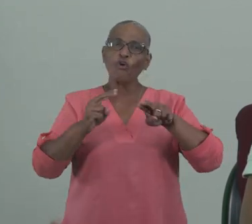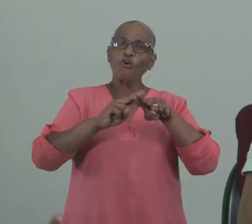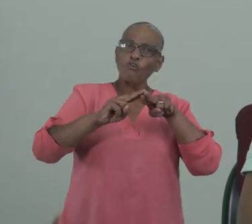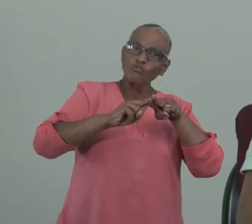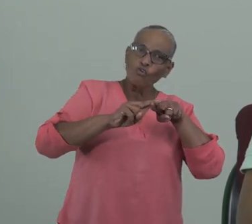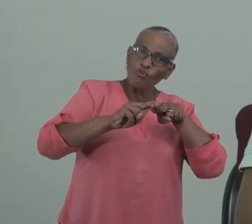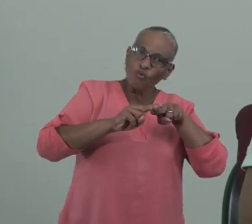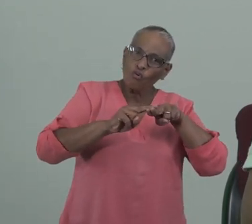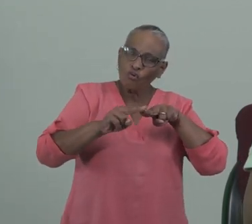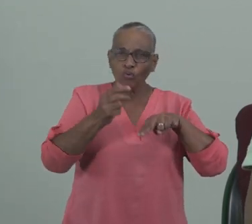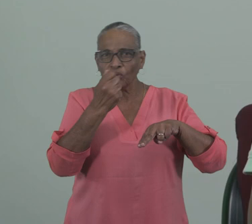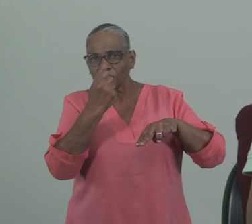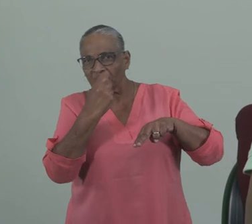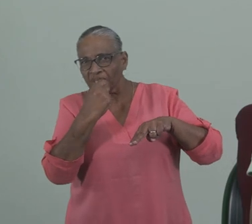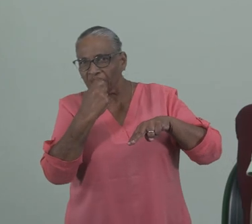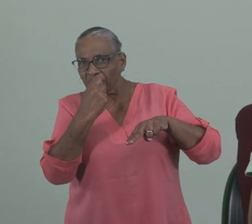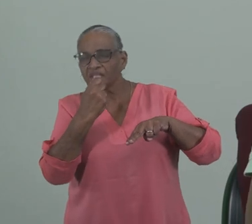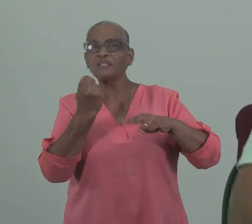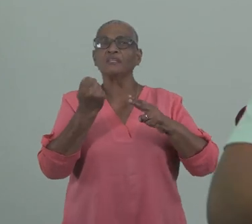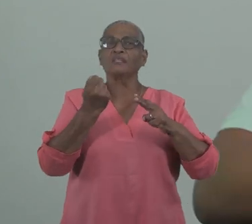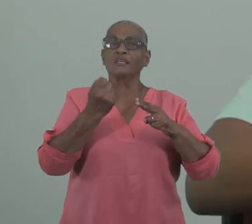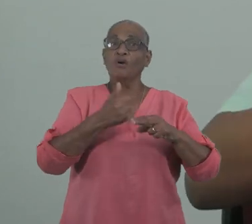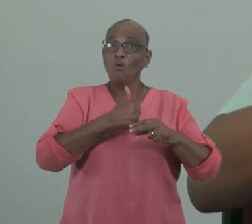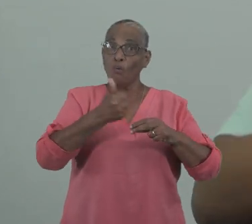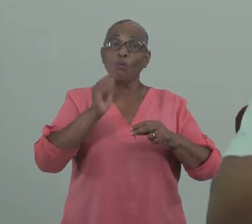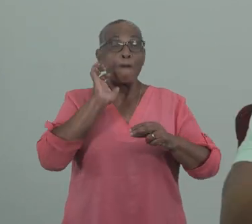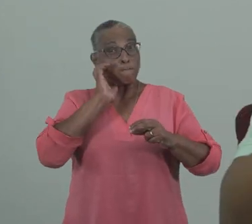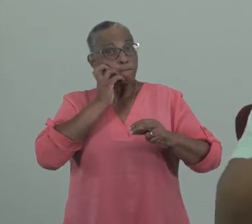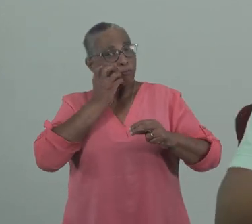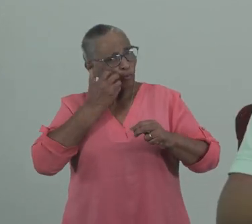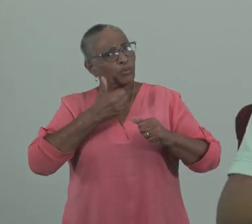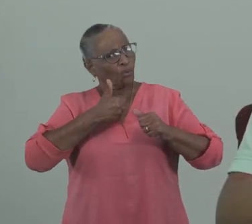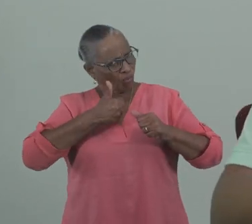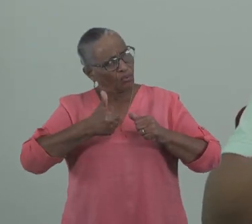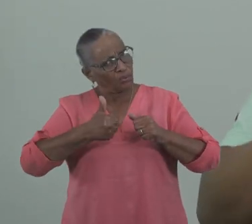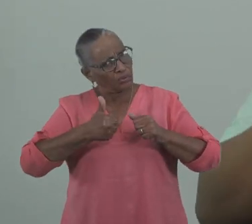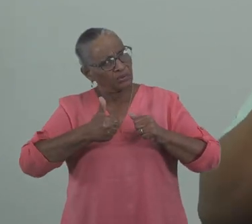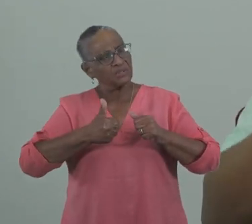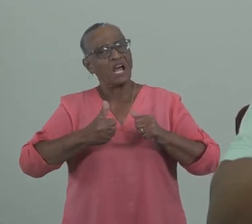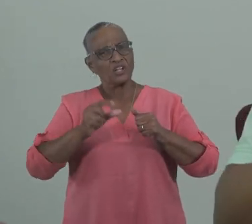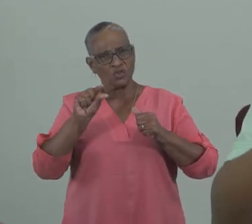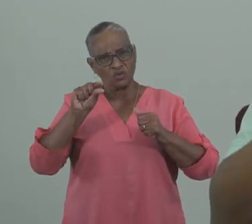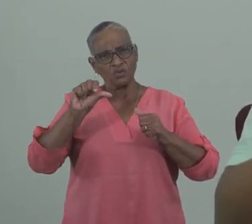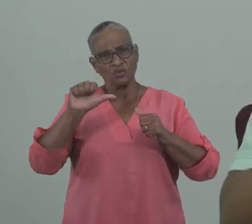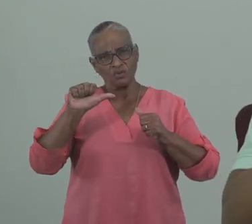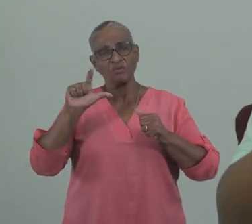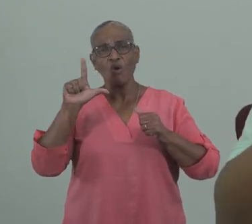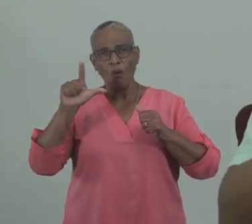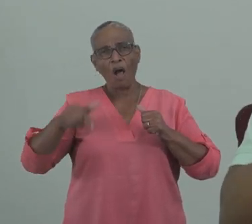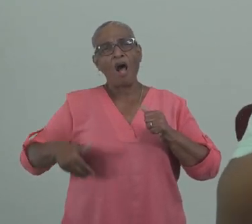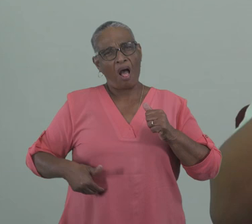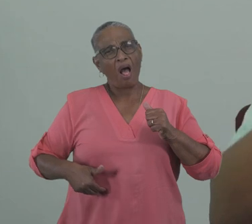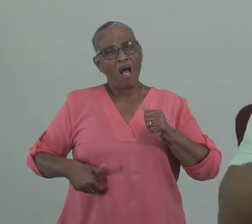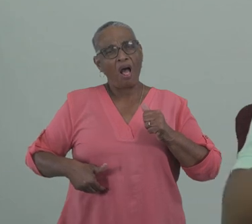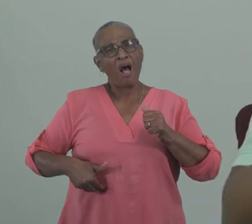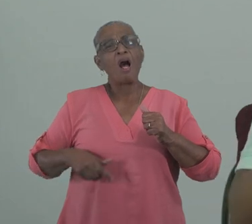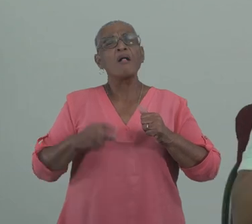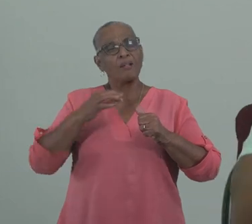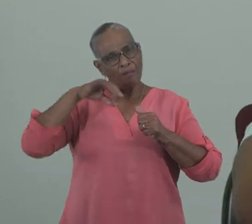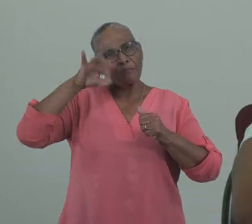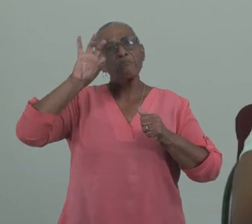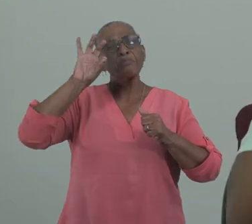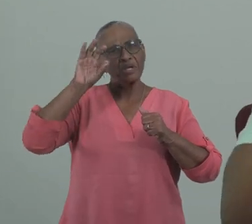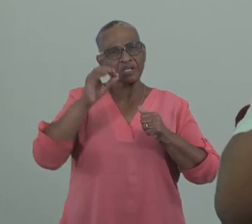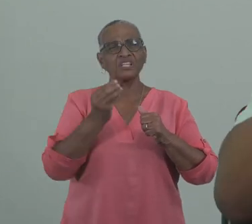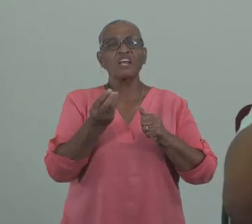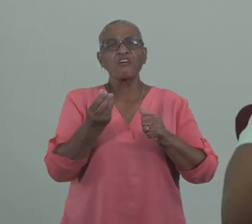eet. Weet je hoe ik het relativeer? Ik zeg van, als je een goede stoelgang hebt, dan gaat je galproductie ook beter en dan kan je ook, als